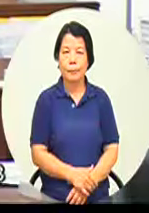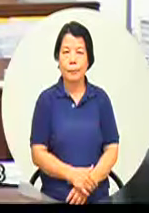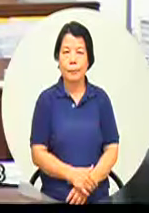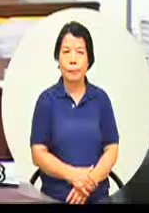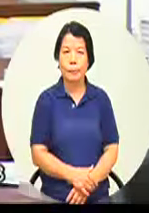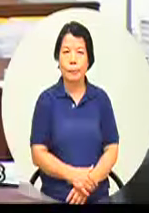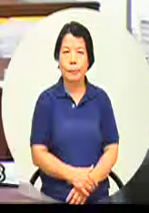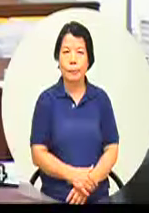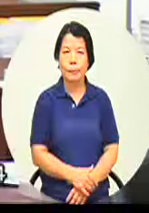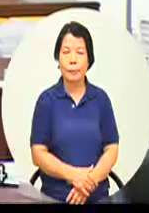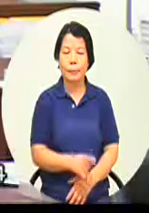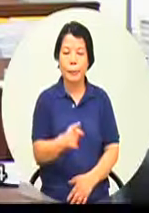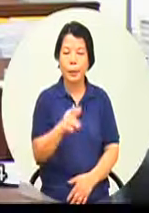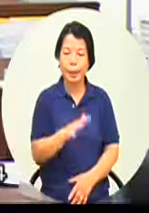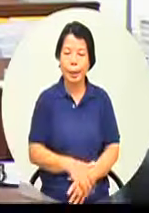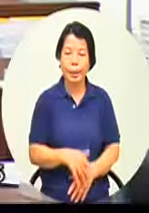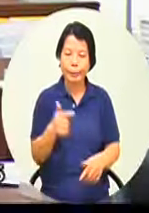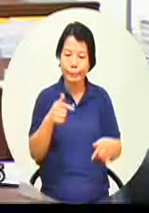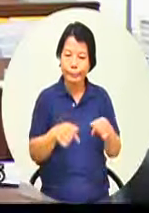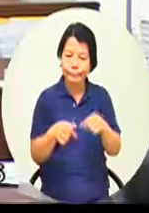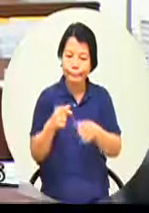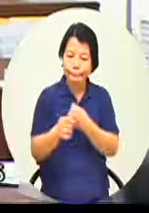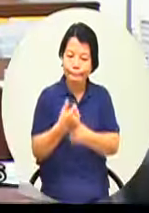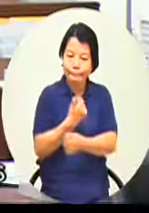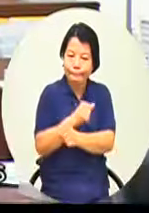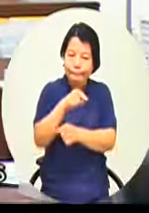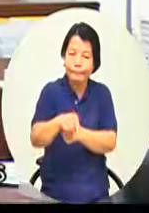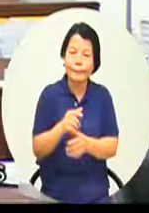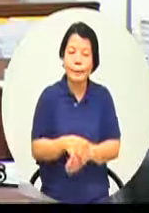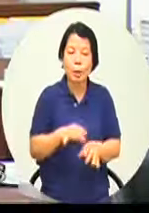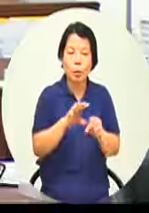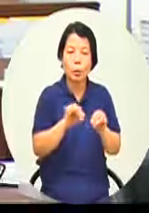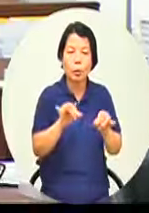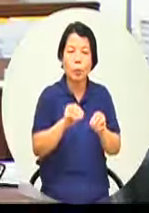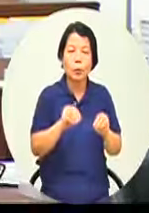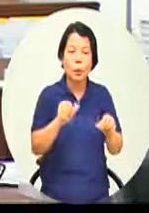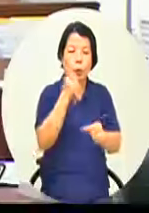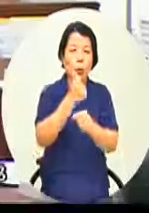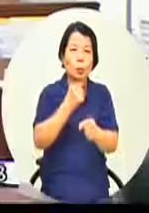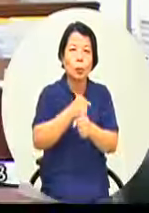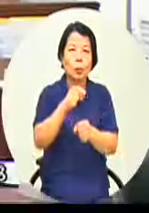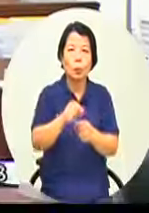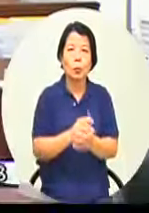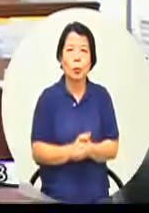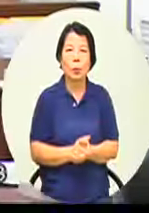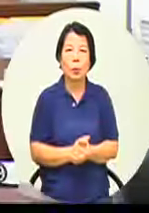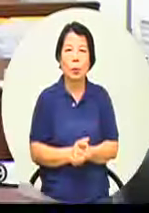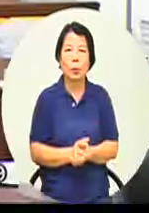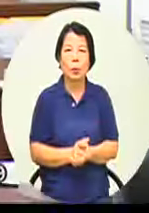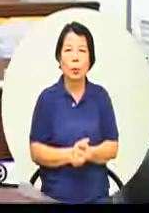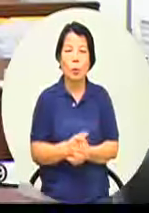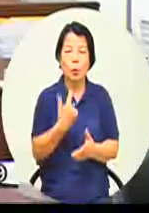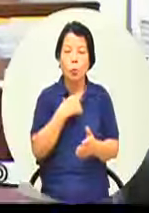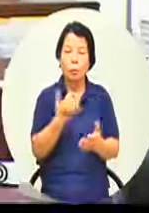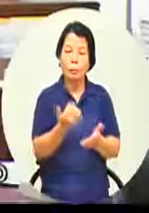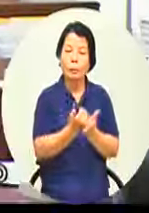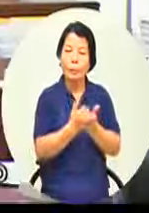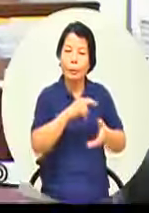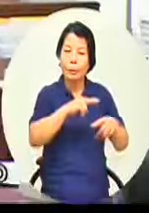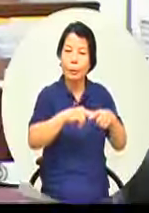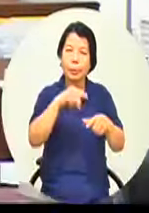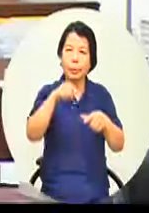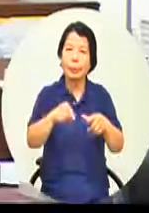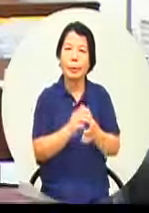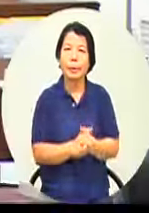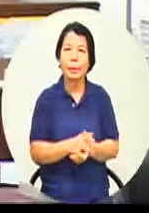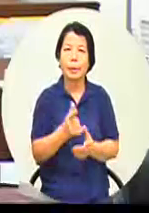主要这个测试说，当我们这个灶土铺成因为刚刚我介绍过这个灶土